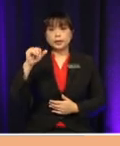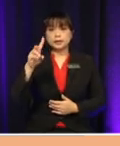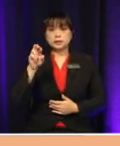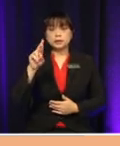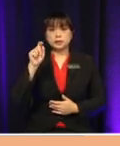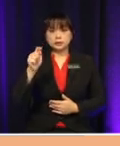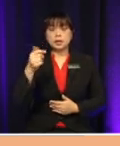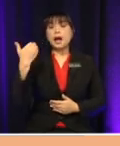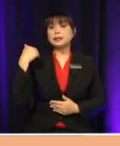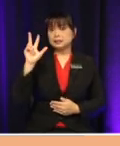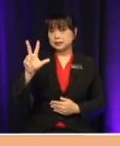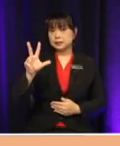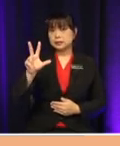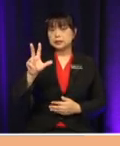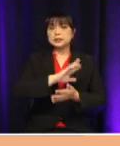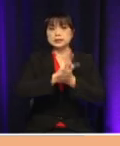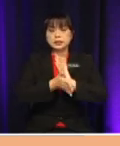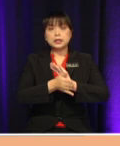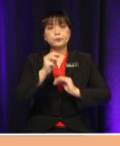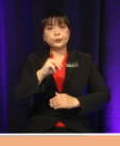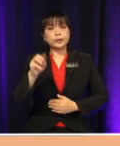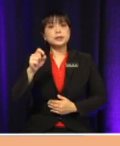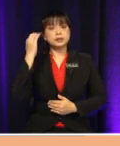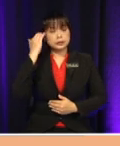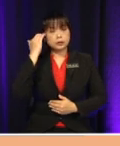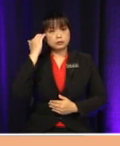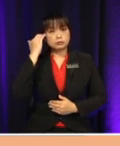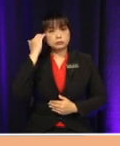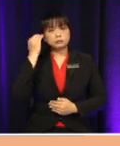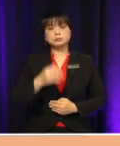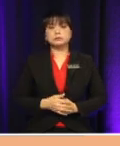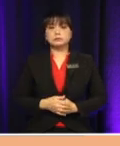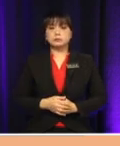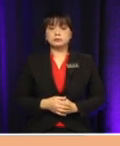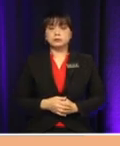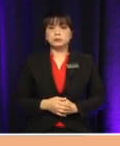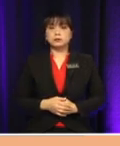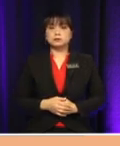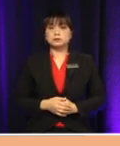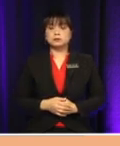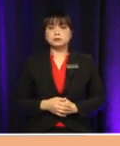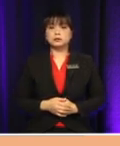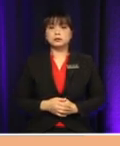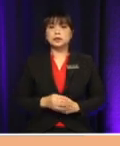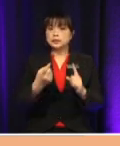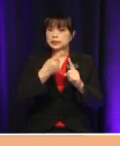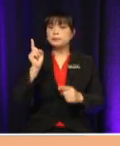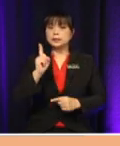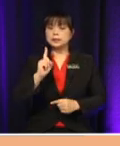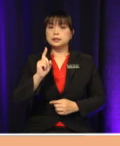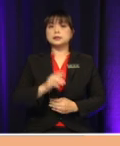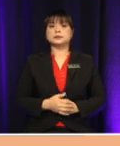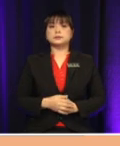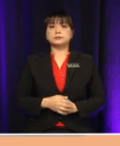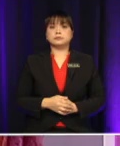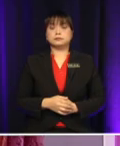sumurid-murid perlu tahulah X ini adalah daripada kumpulan karbohidrat mana y daripada kumpulan karbohidrat mana dan Z adalah dari